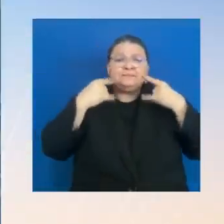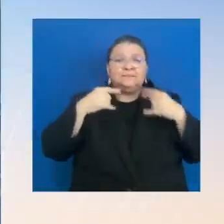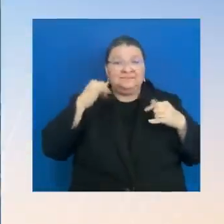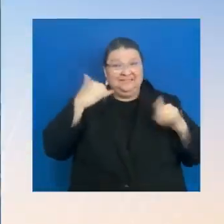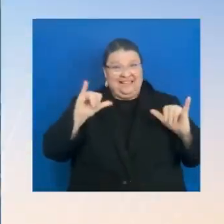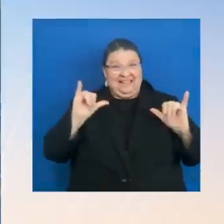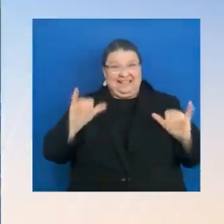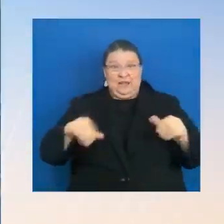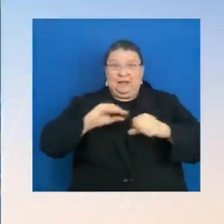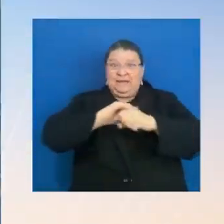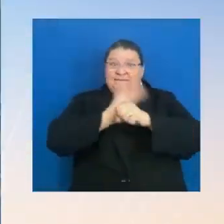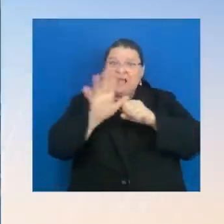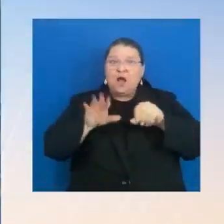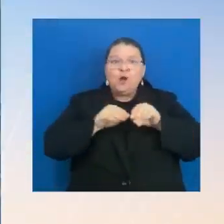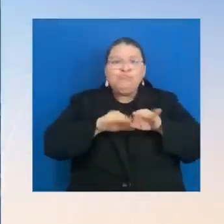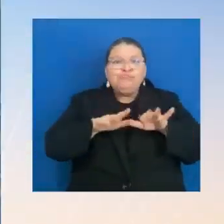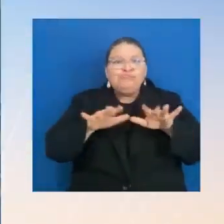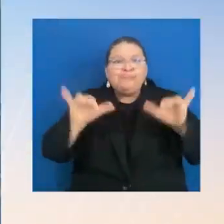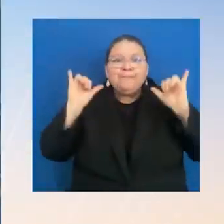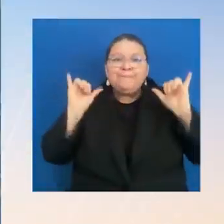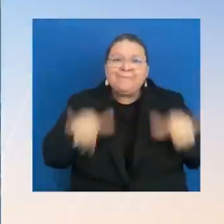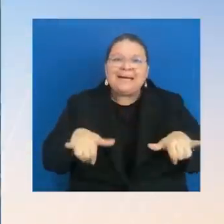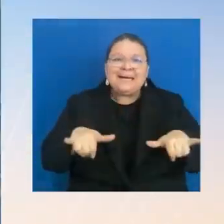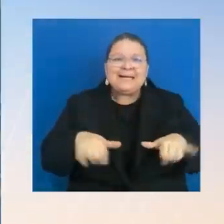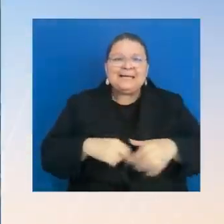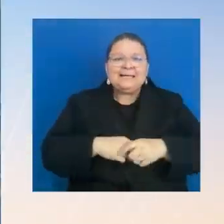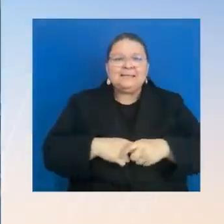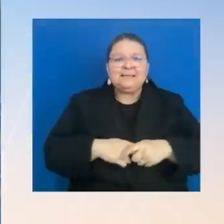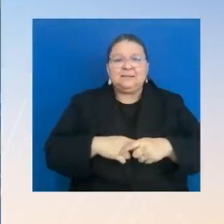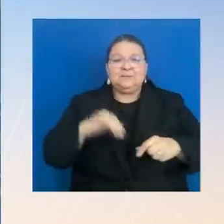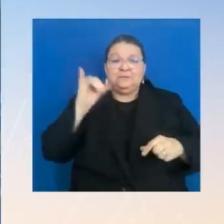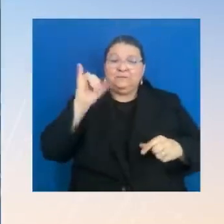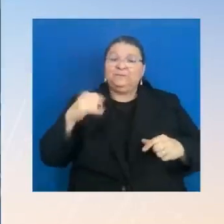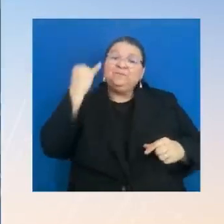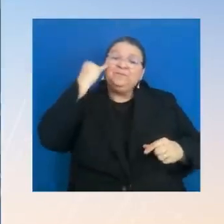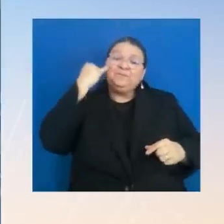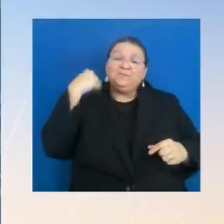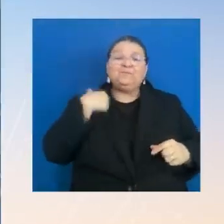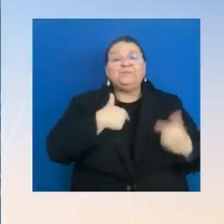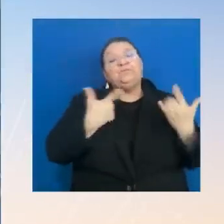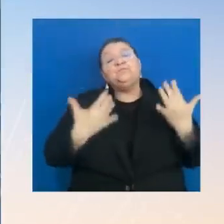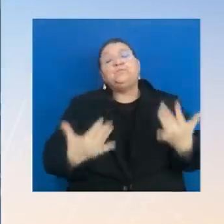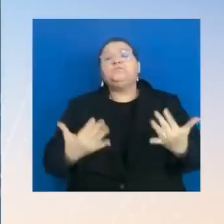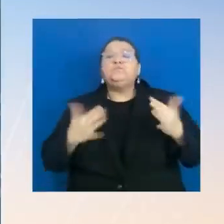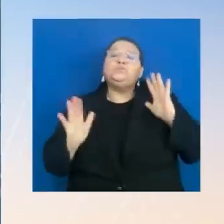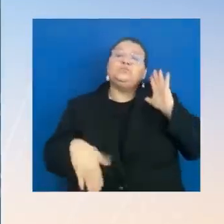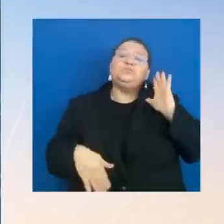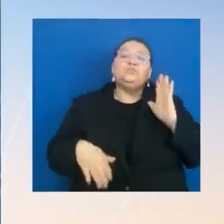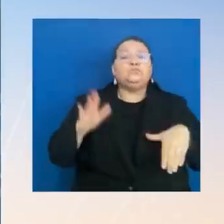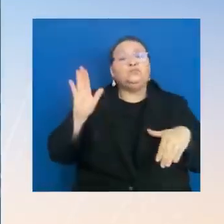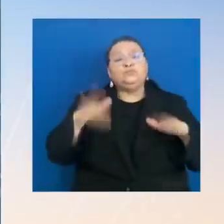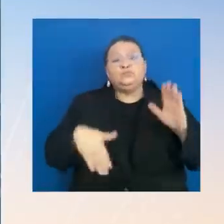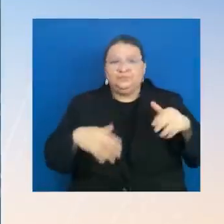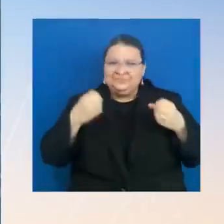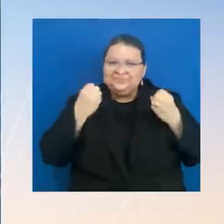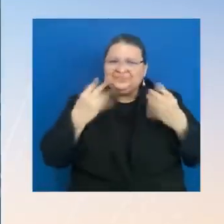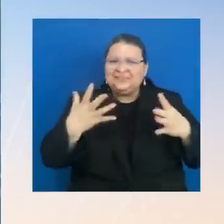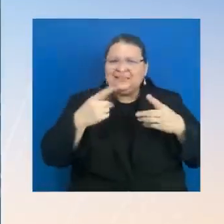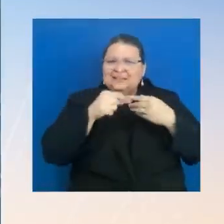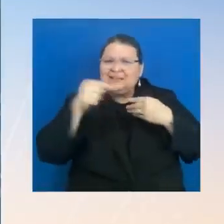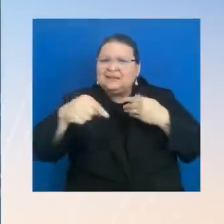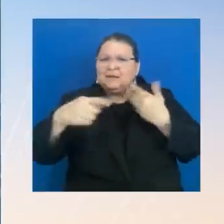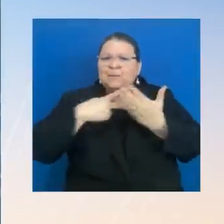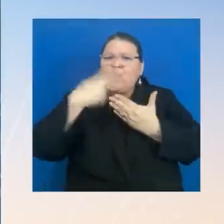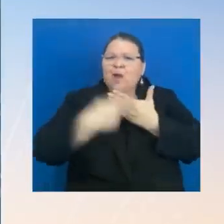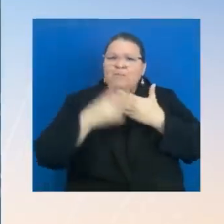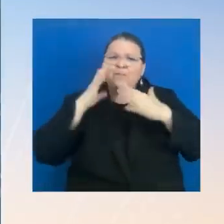Các ký giả tại Tòa Bạch Ốc phản đối quyết định của Biden không gửi máy bay phản lực chiến đấu của Ba Lan đến Ukraine. Thư ký báo chí Tòa